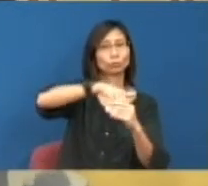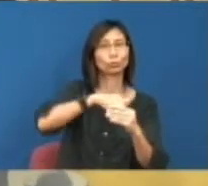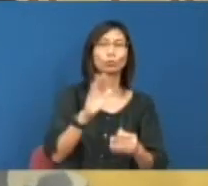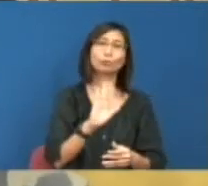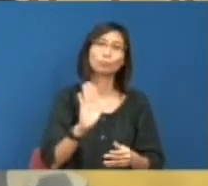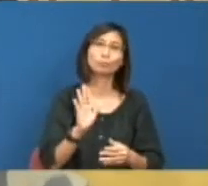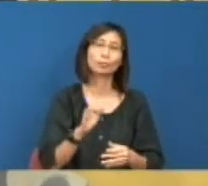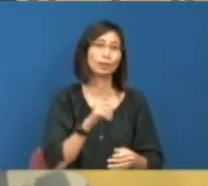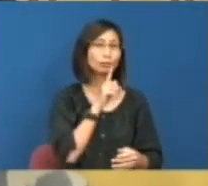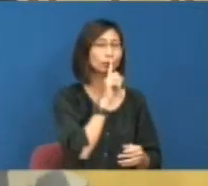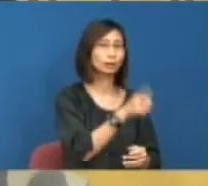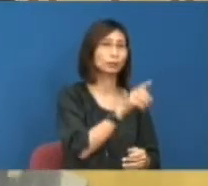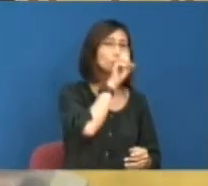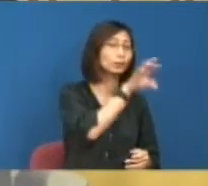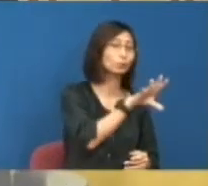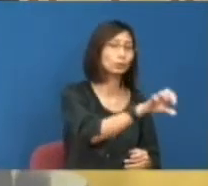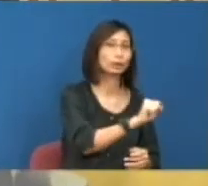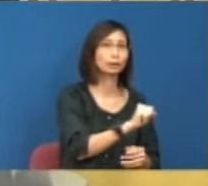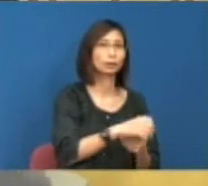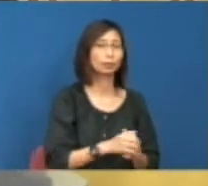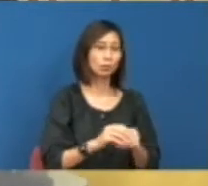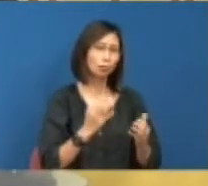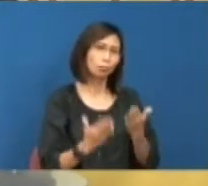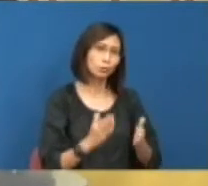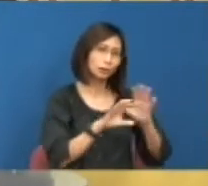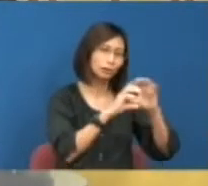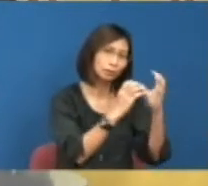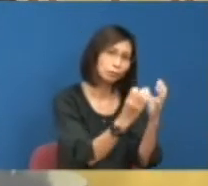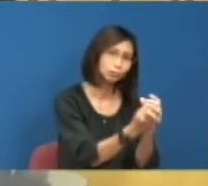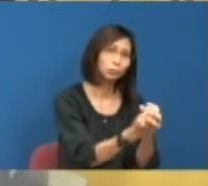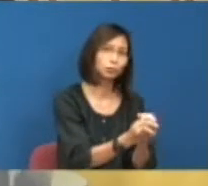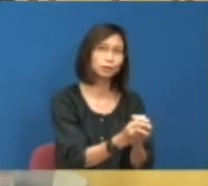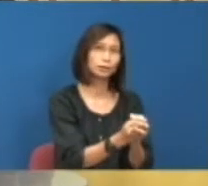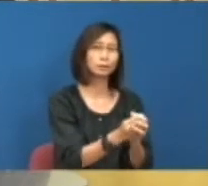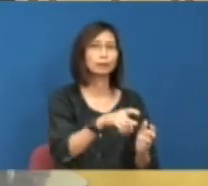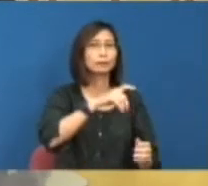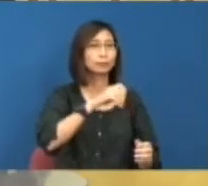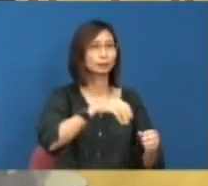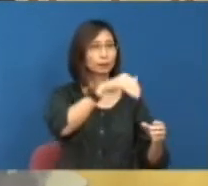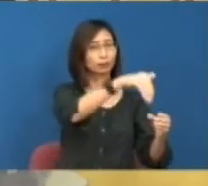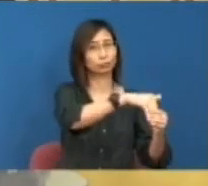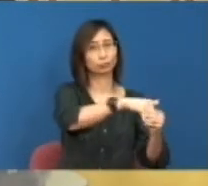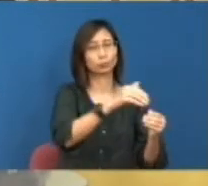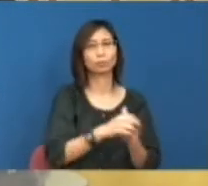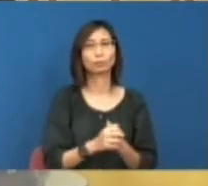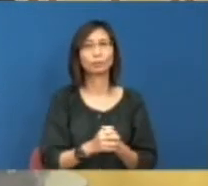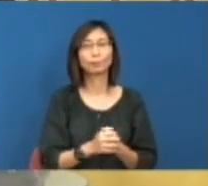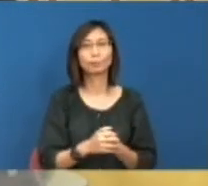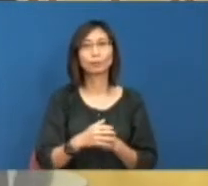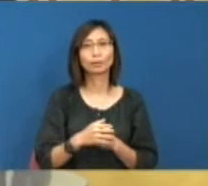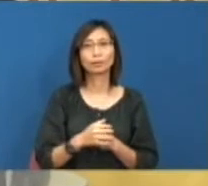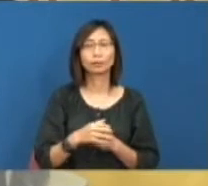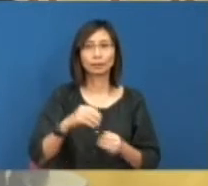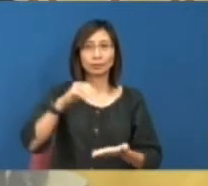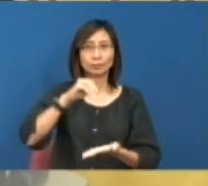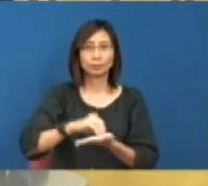任或者小圈子選舉產生各種色嘅呢個政治嘅工具嘅時候，一定